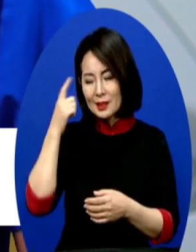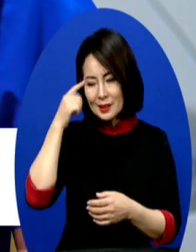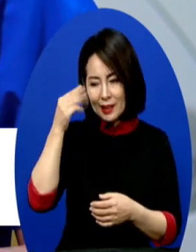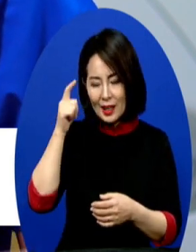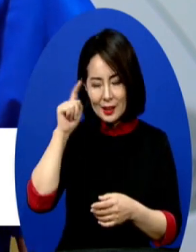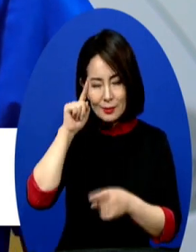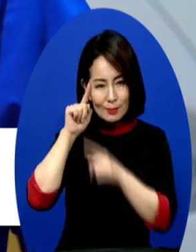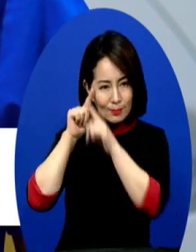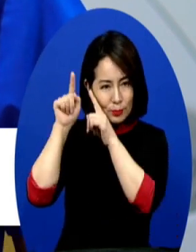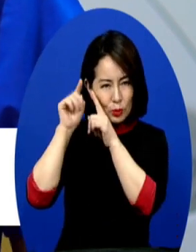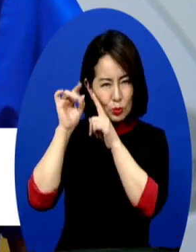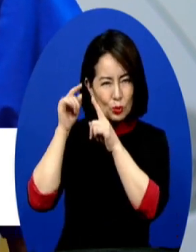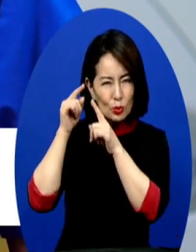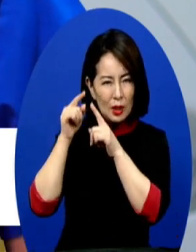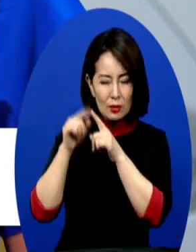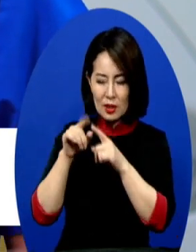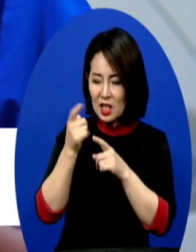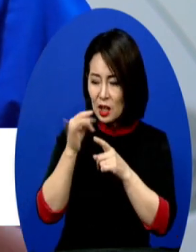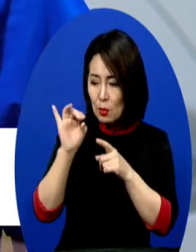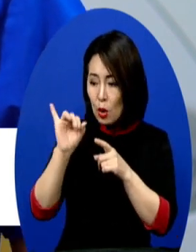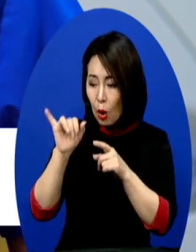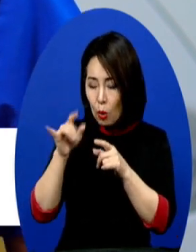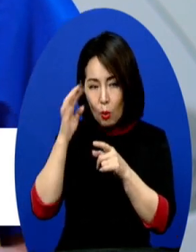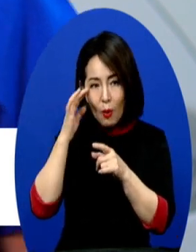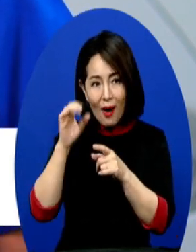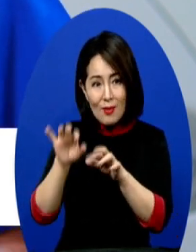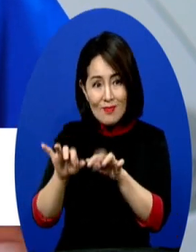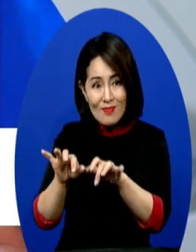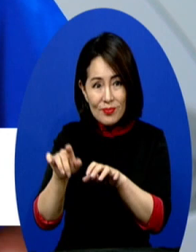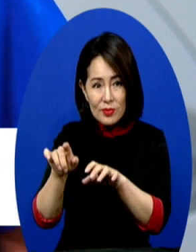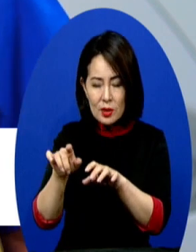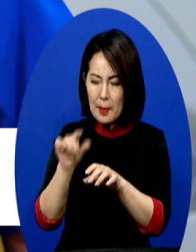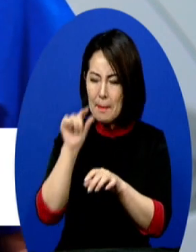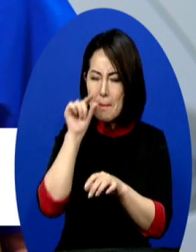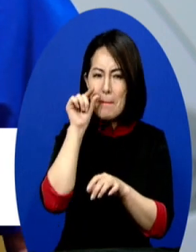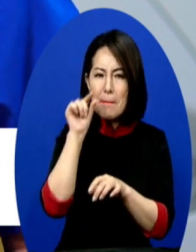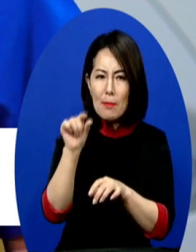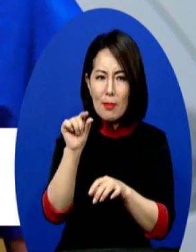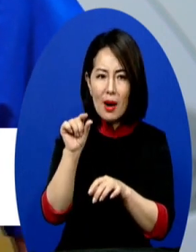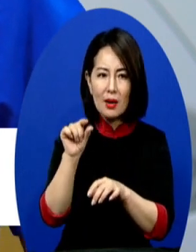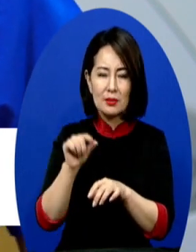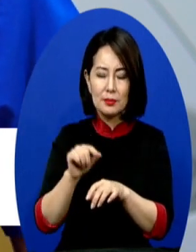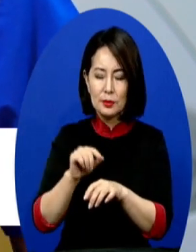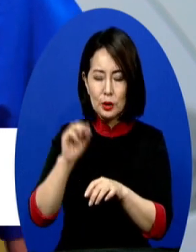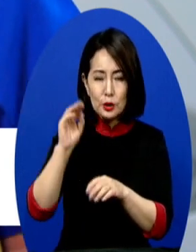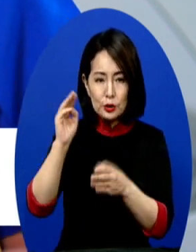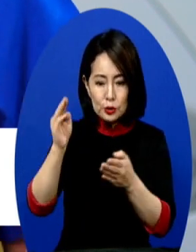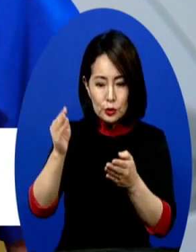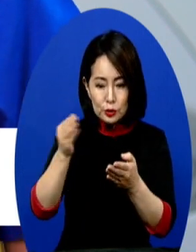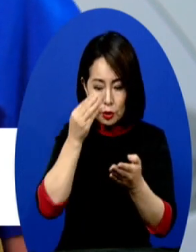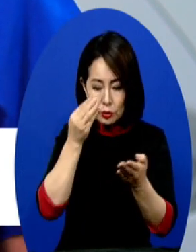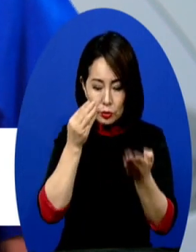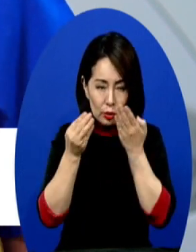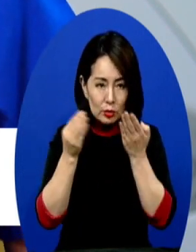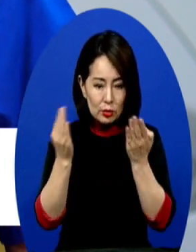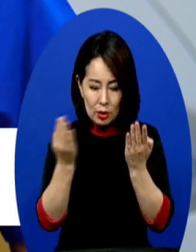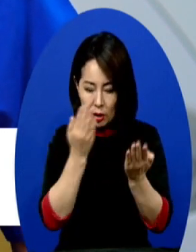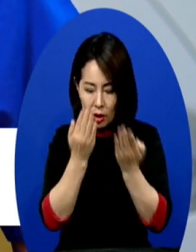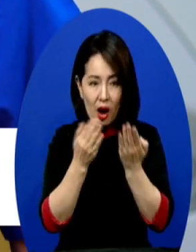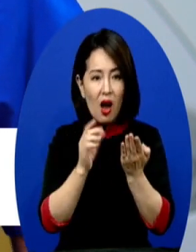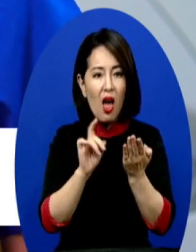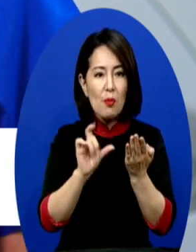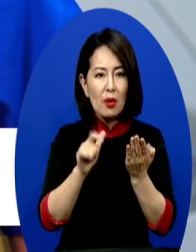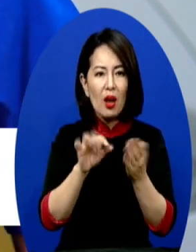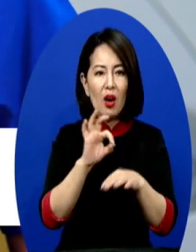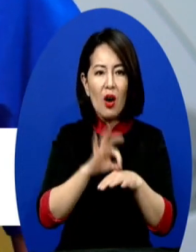үед хиймэл оюун ухааны алгоритм нь маш бага хэмжээний тодорхойлолтуудыг хооронд нь харьцуулж эмгэг хэсгийг